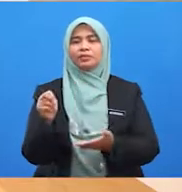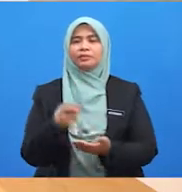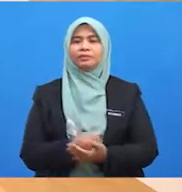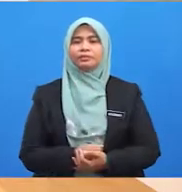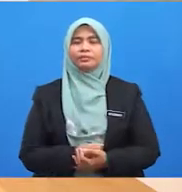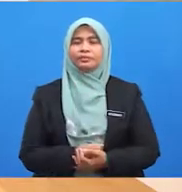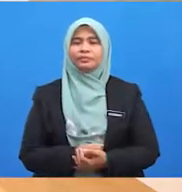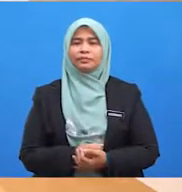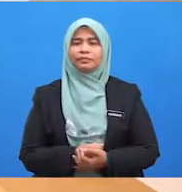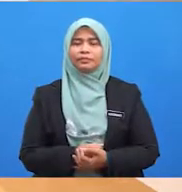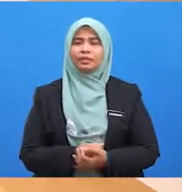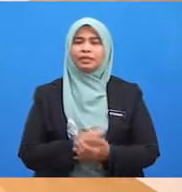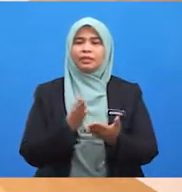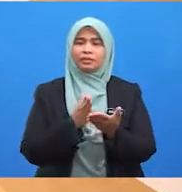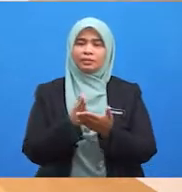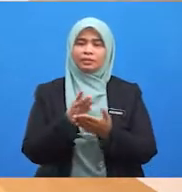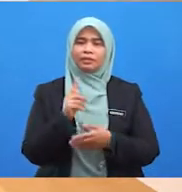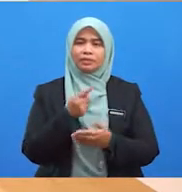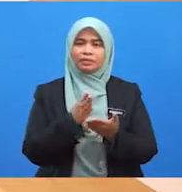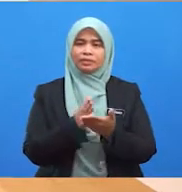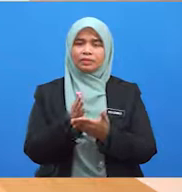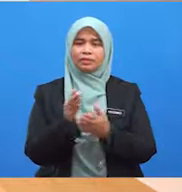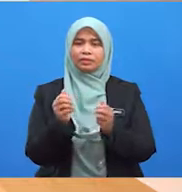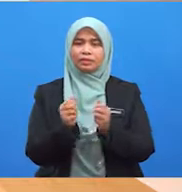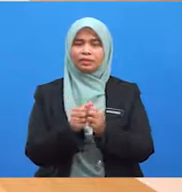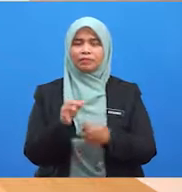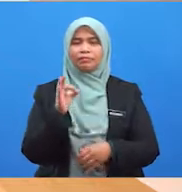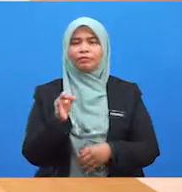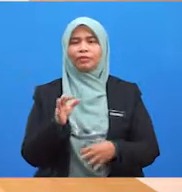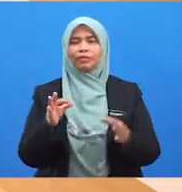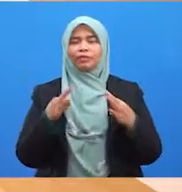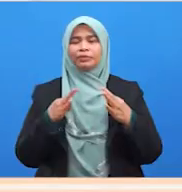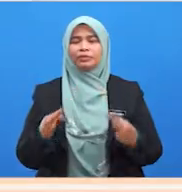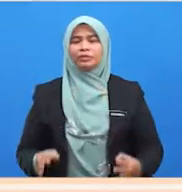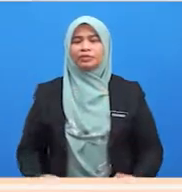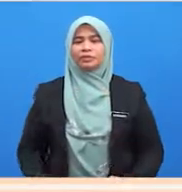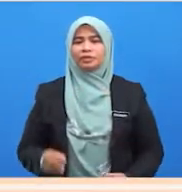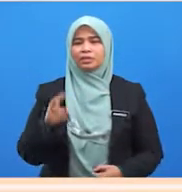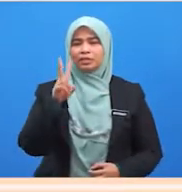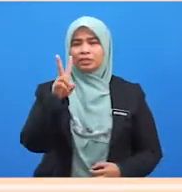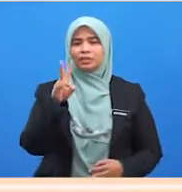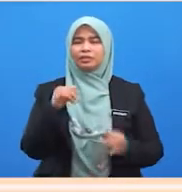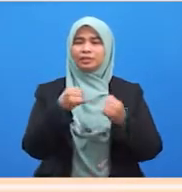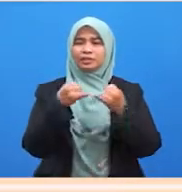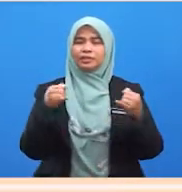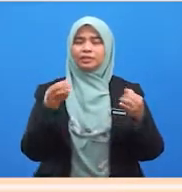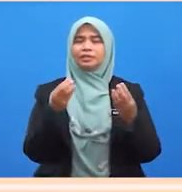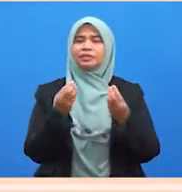Baiklah murid-murid, seterusnya kita teruskan dengan faktor fizikal yang kedua iaitu jenis